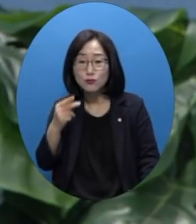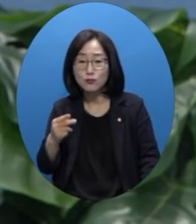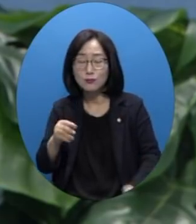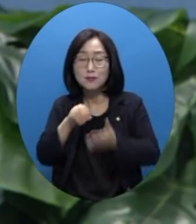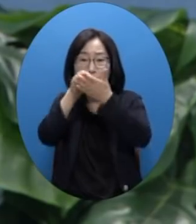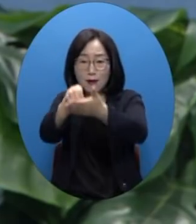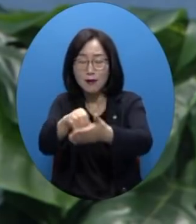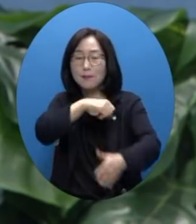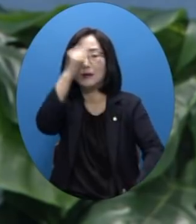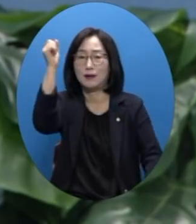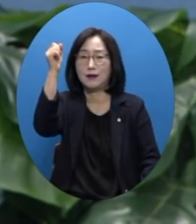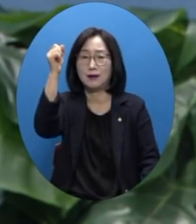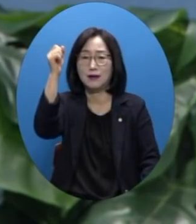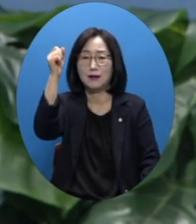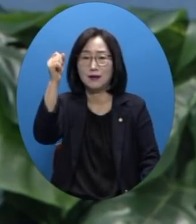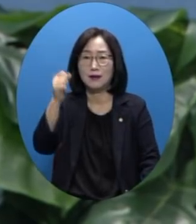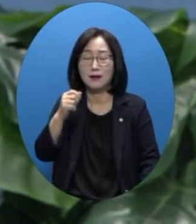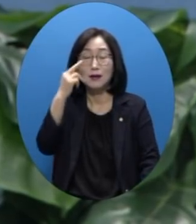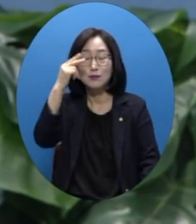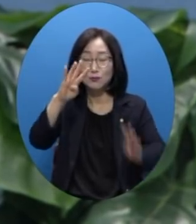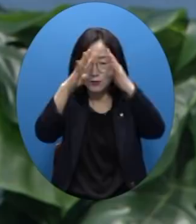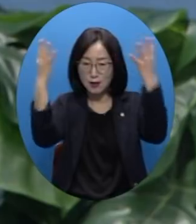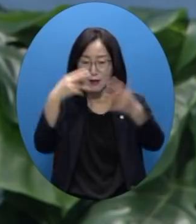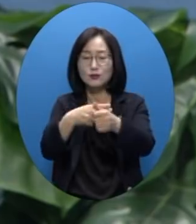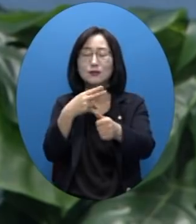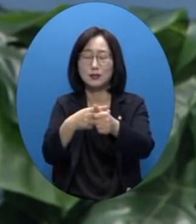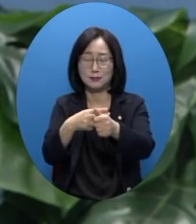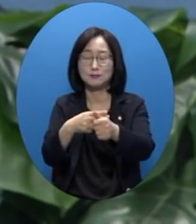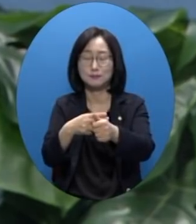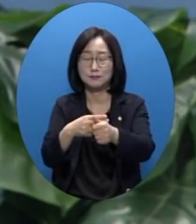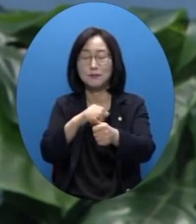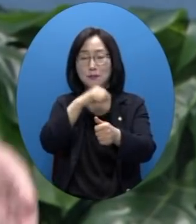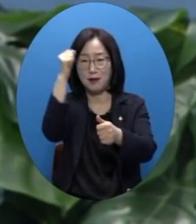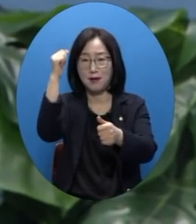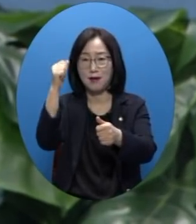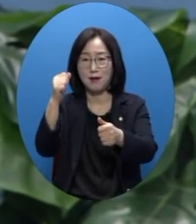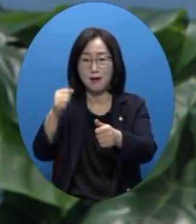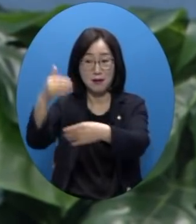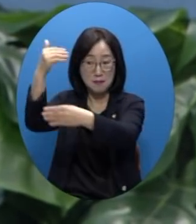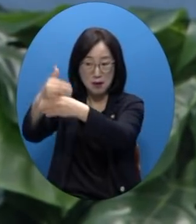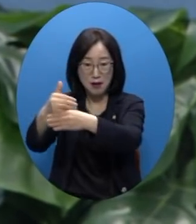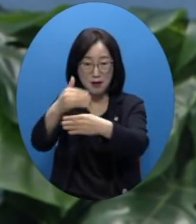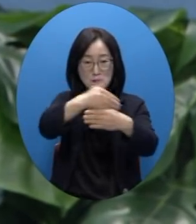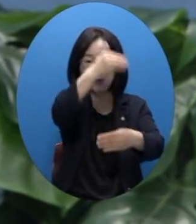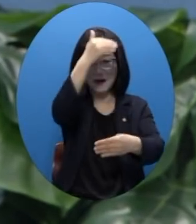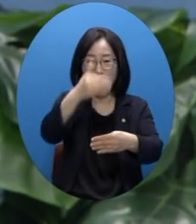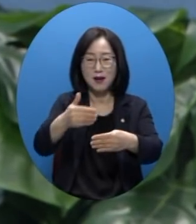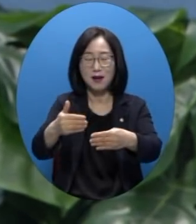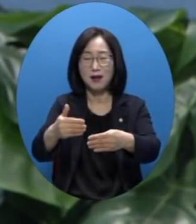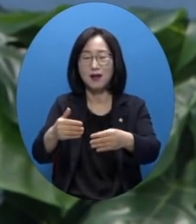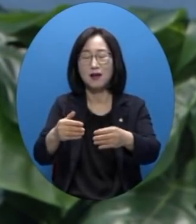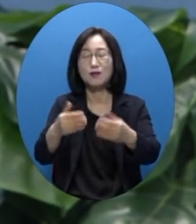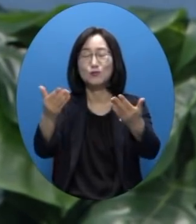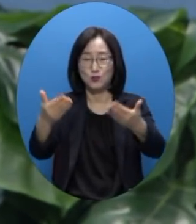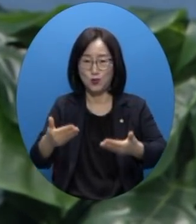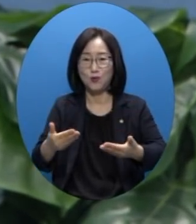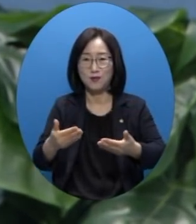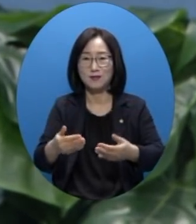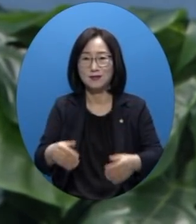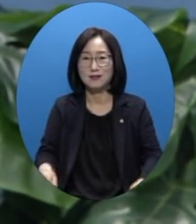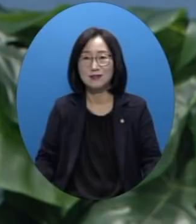미국에서 가르칠 수 있는 기회를 주시고 하나님이 한쪽 문을 닫으시면 다른 쪽 문을 열어주시는 것입니다.